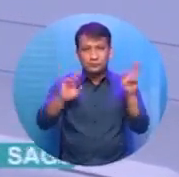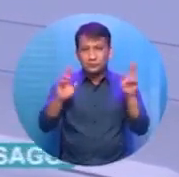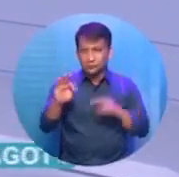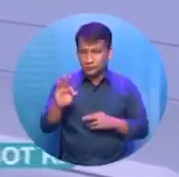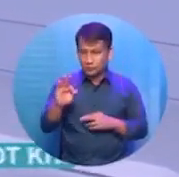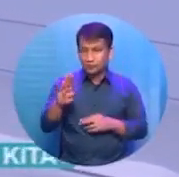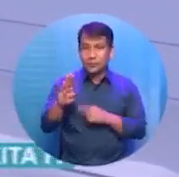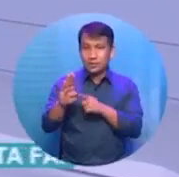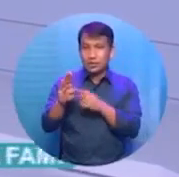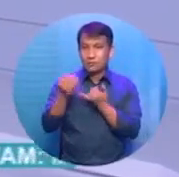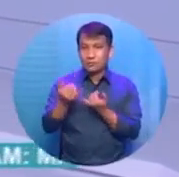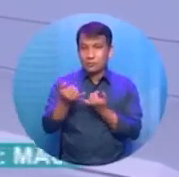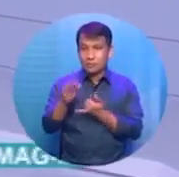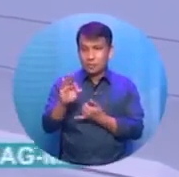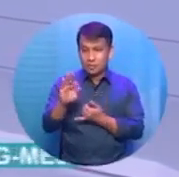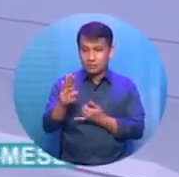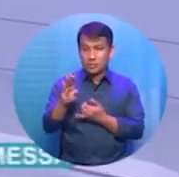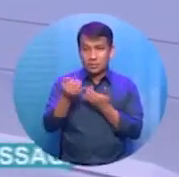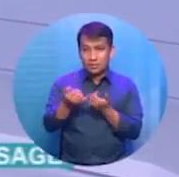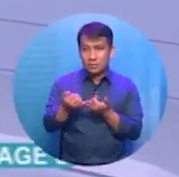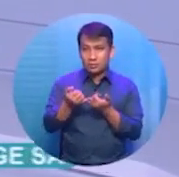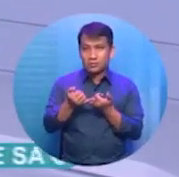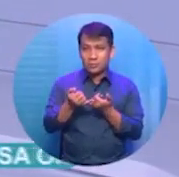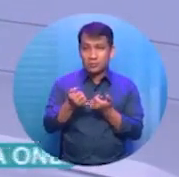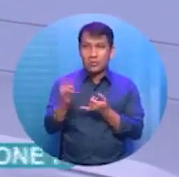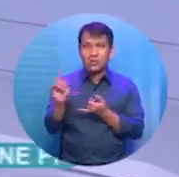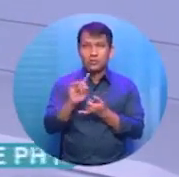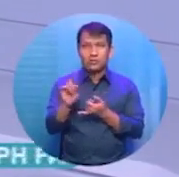Facebook. Ngayon, tayo ay